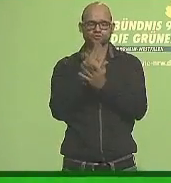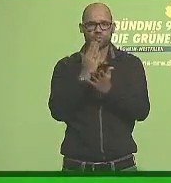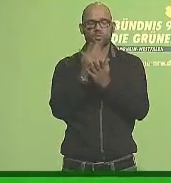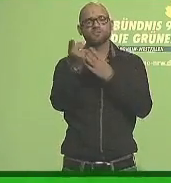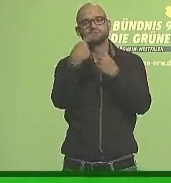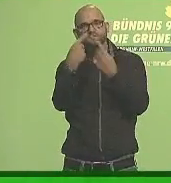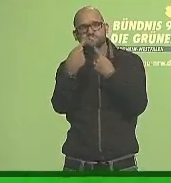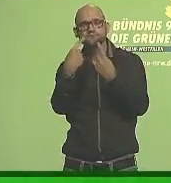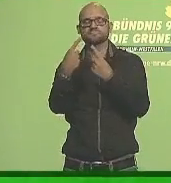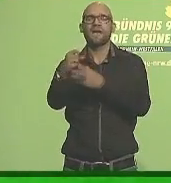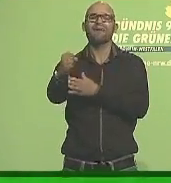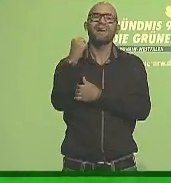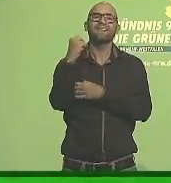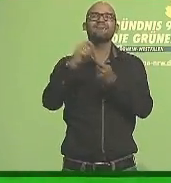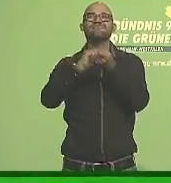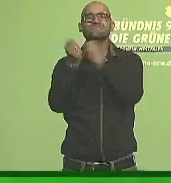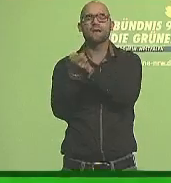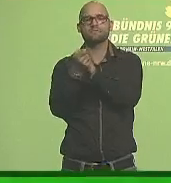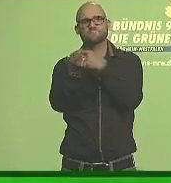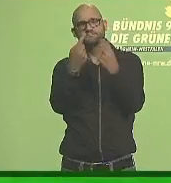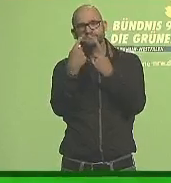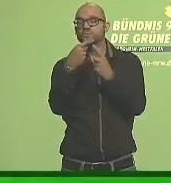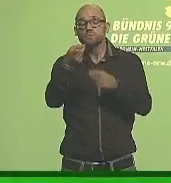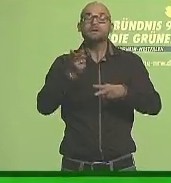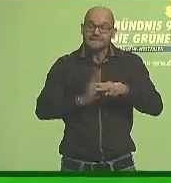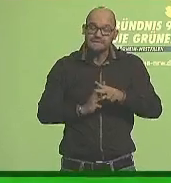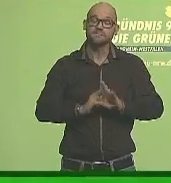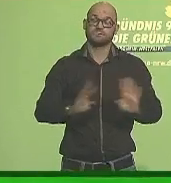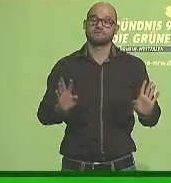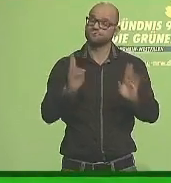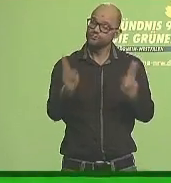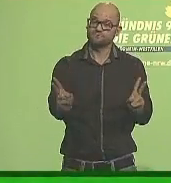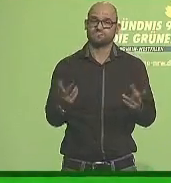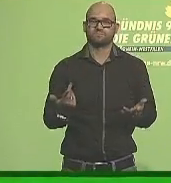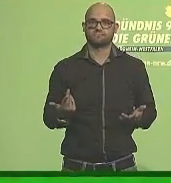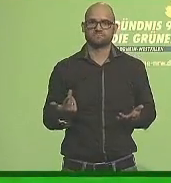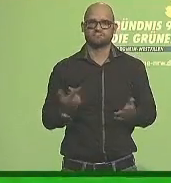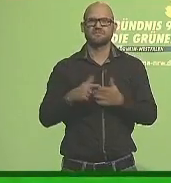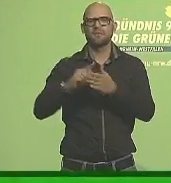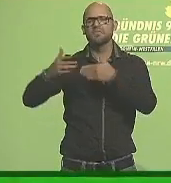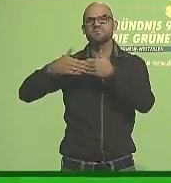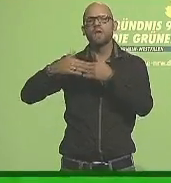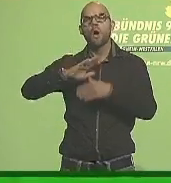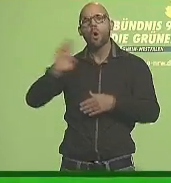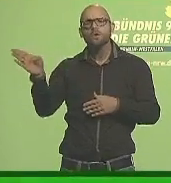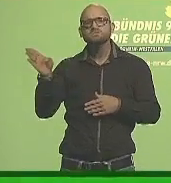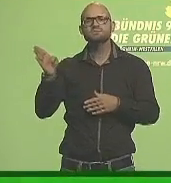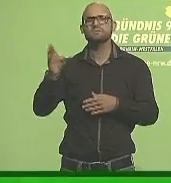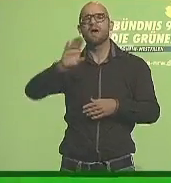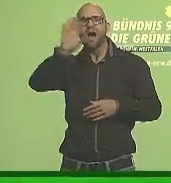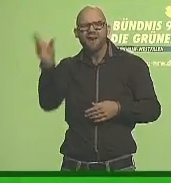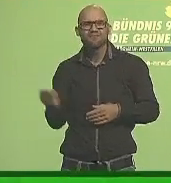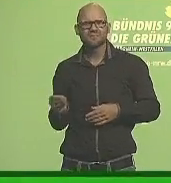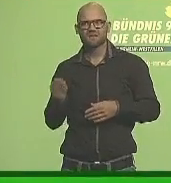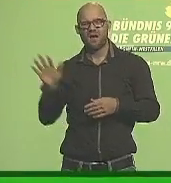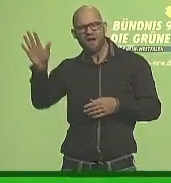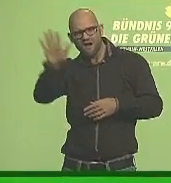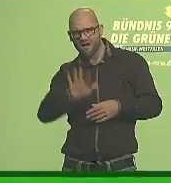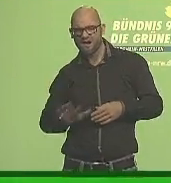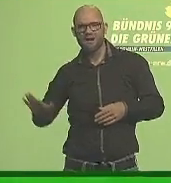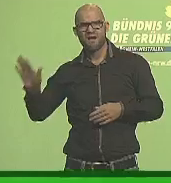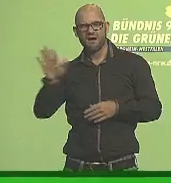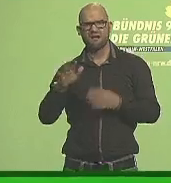die Energiewende sprechen, und das auch wichtig und gut so, im Nahen Osten und Nordafrika wird ein neuer